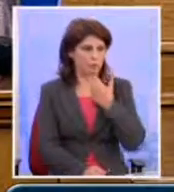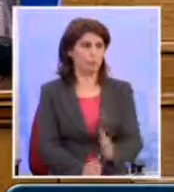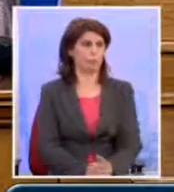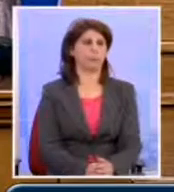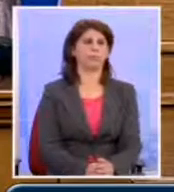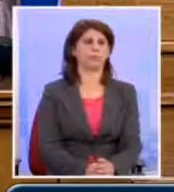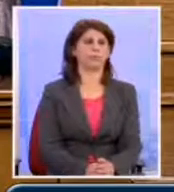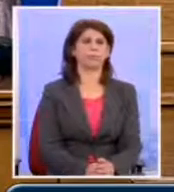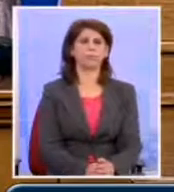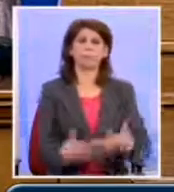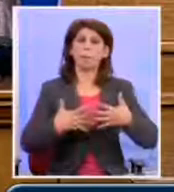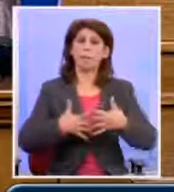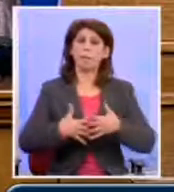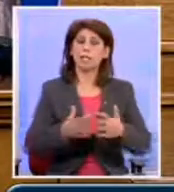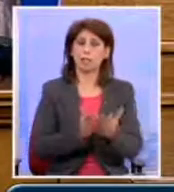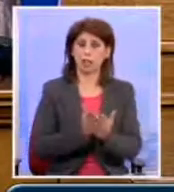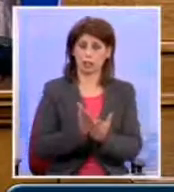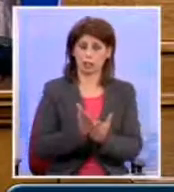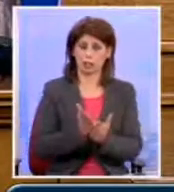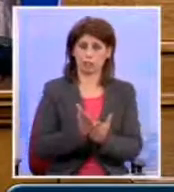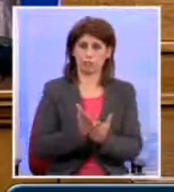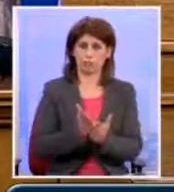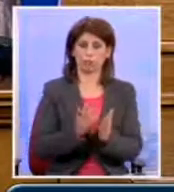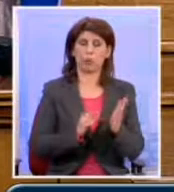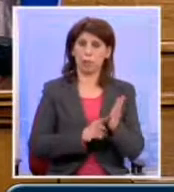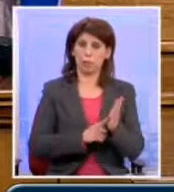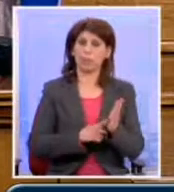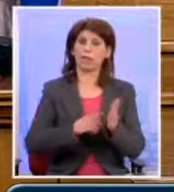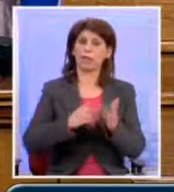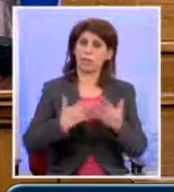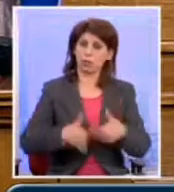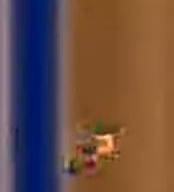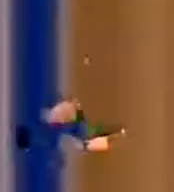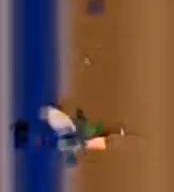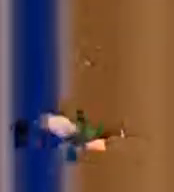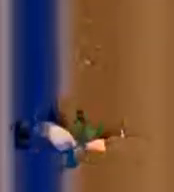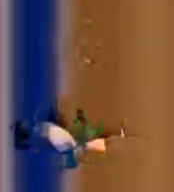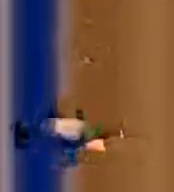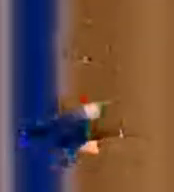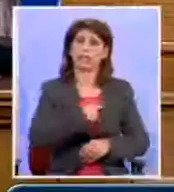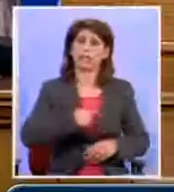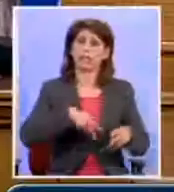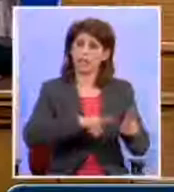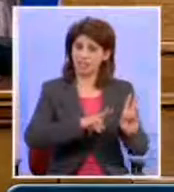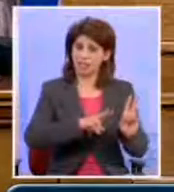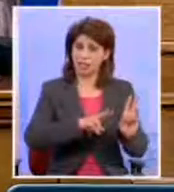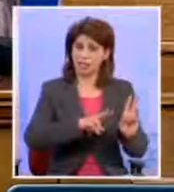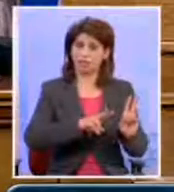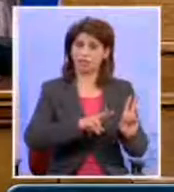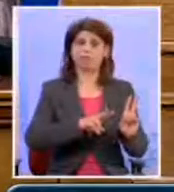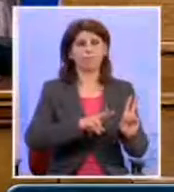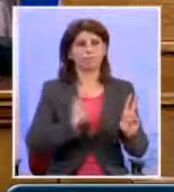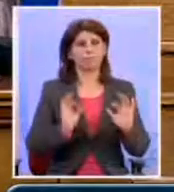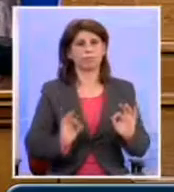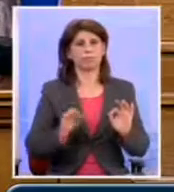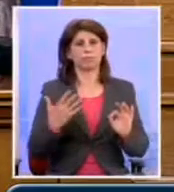Οι μηχανισμοί της δικαιοσύνης, η νομοθετική λειτουργία, η δικαστική, η διηγητική και η τελεστική, ασφαλώς